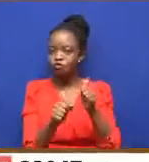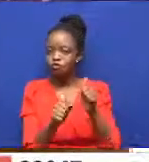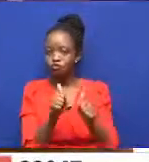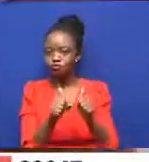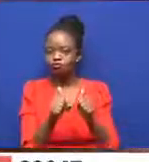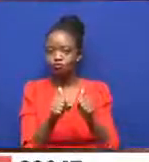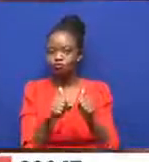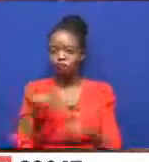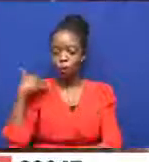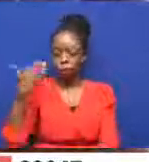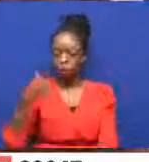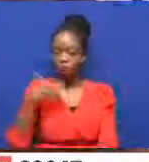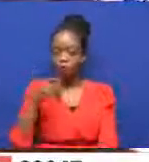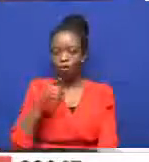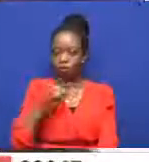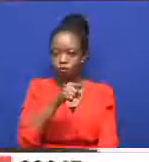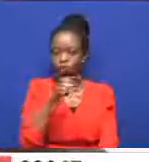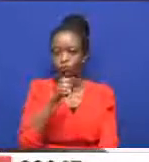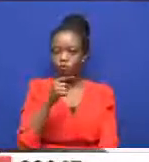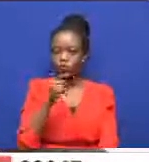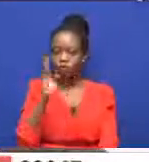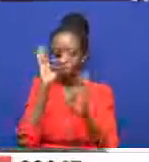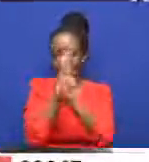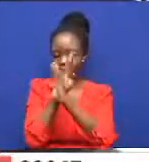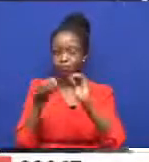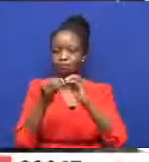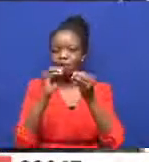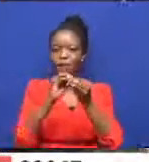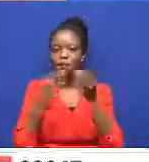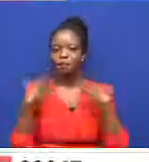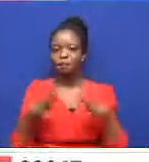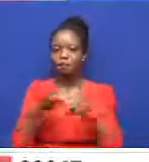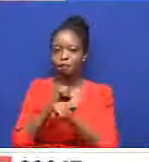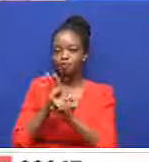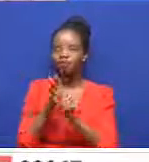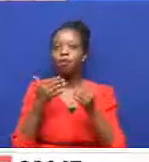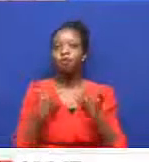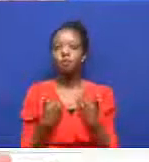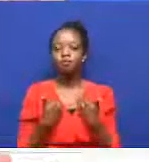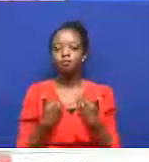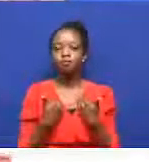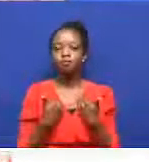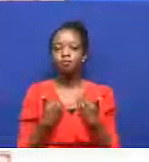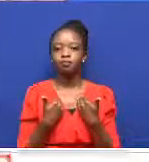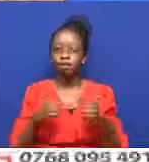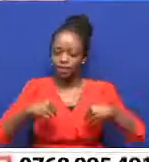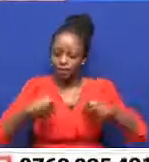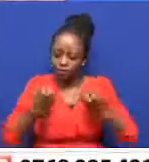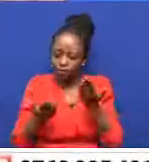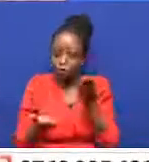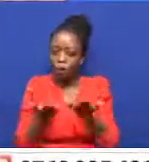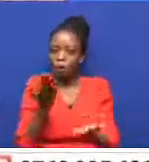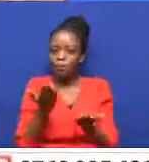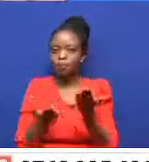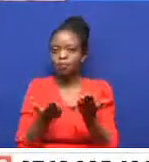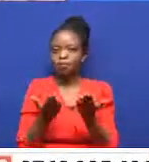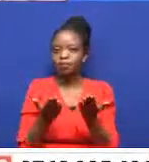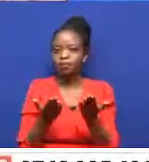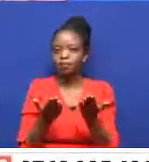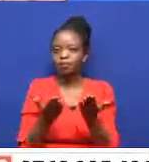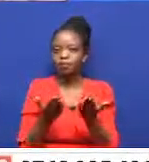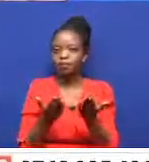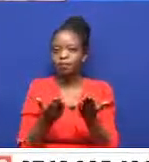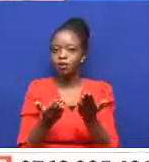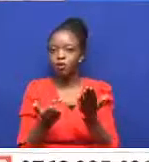ambayo yamekuwa kishtumiwa kuficha idadi ya walioambukizwa corona. Jilinganishe na kusema